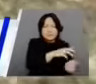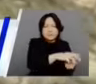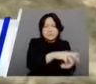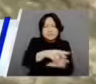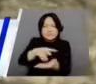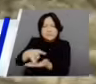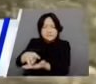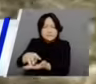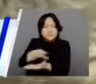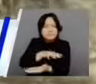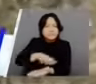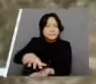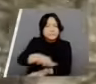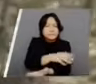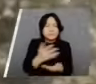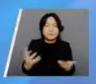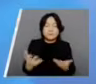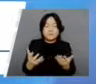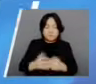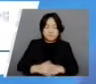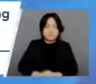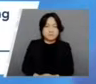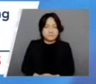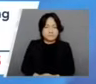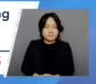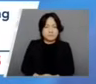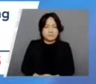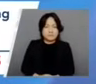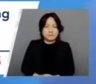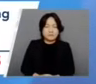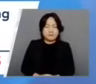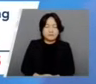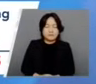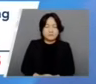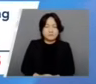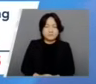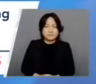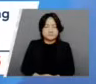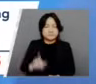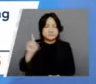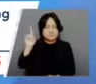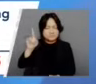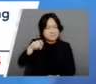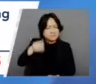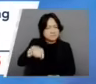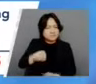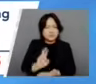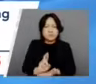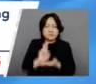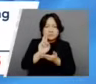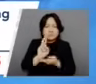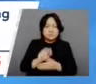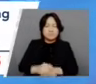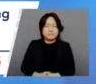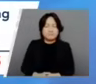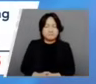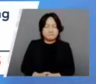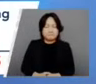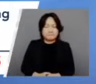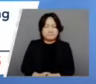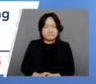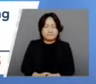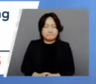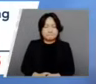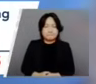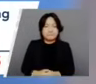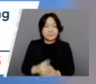Bagamanok, Viga at Gimoto. We have to rebuild, rehabilitate. You know that doon sa ibang lugar, nakapagbigay tayo